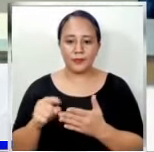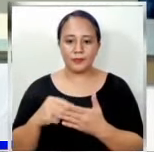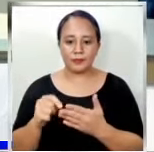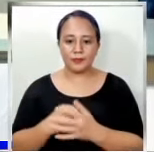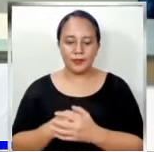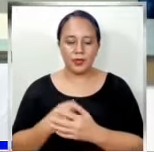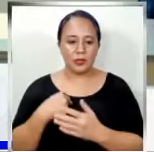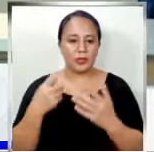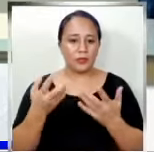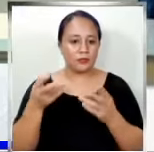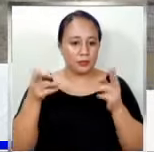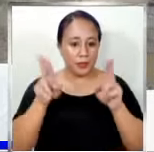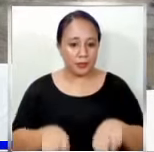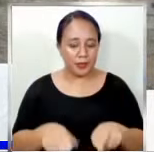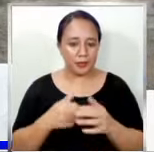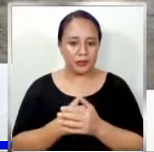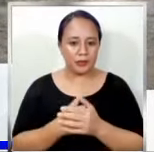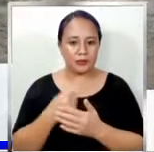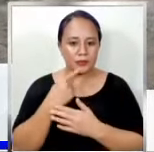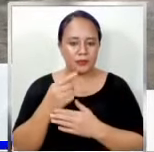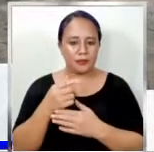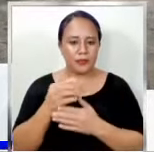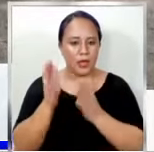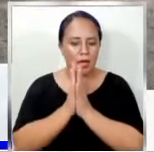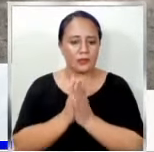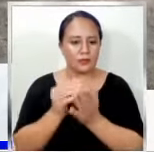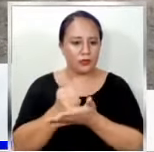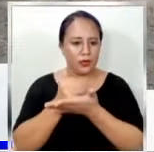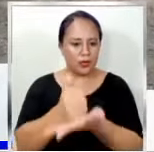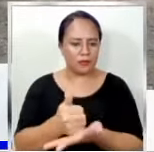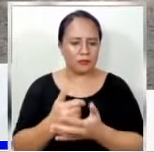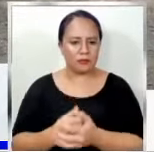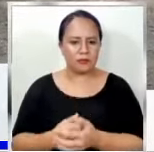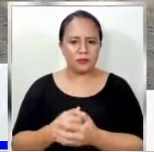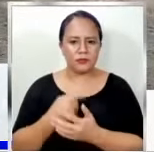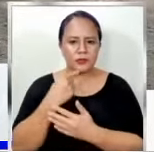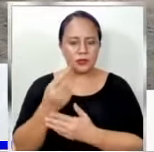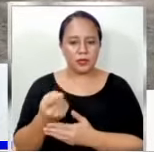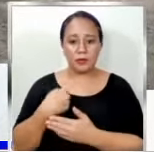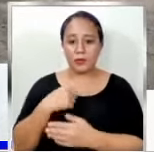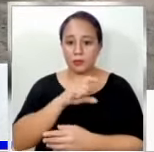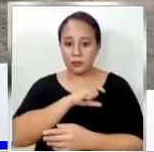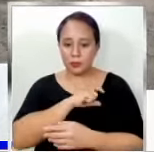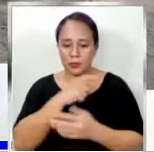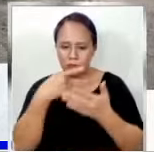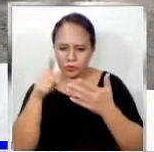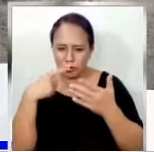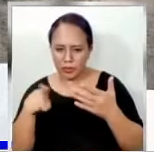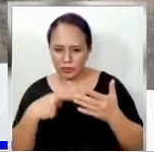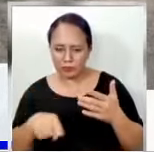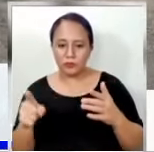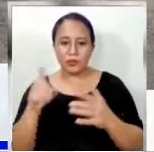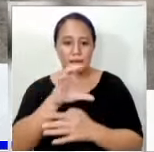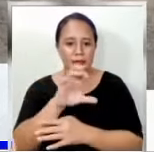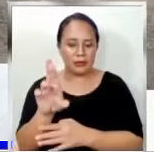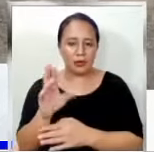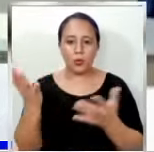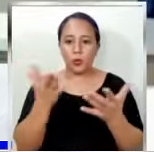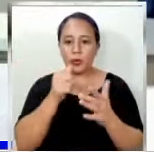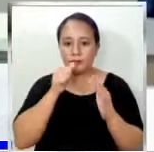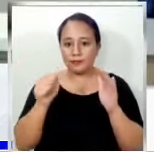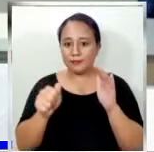when he called for help. Nagsagawa rin ng reenactment ang PNP sa loob ng CR kung saan nagbigti umano ang batang